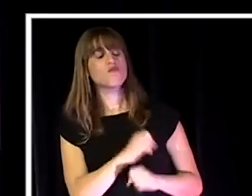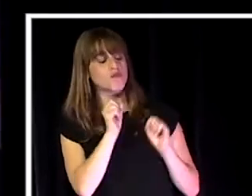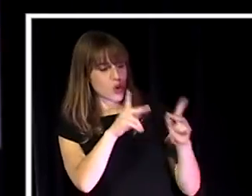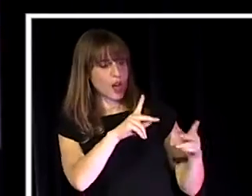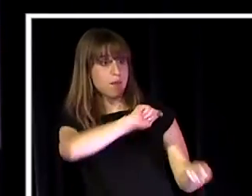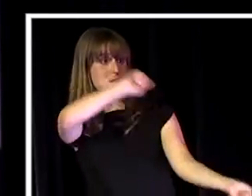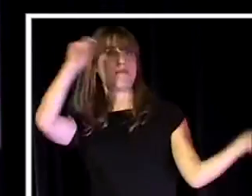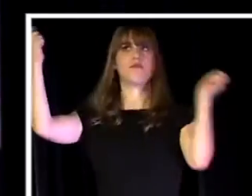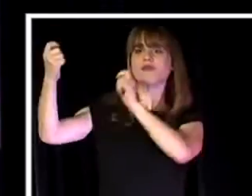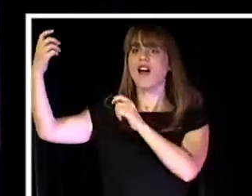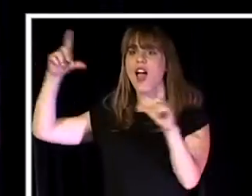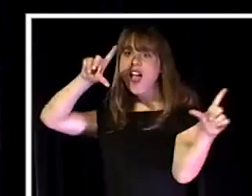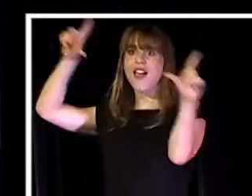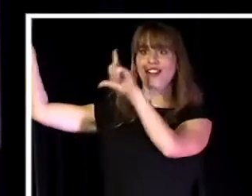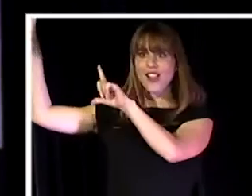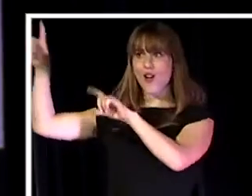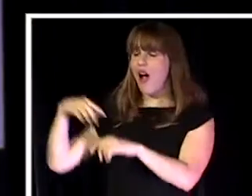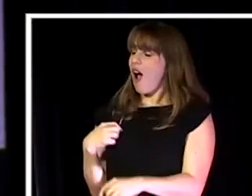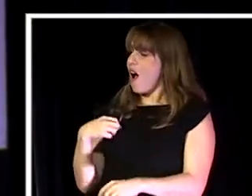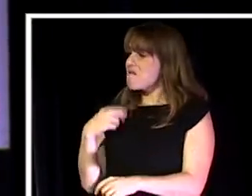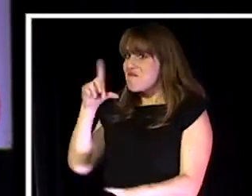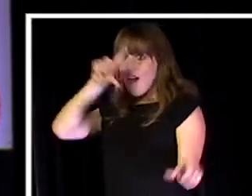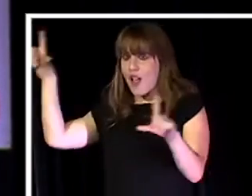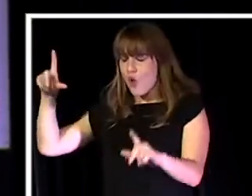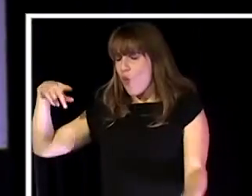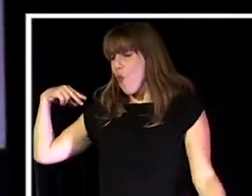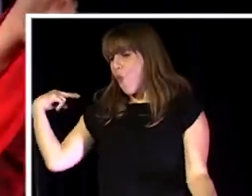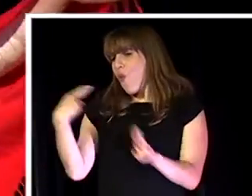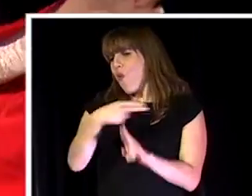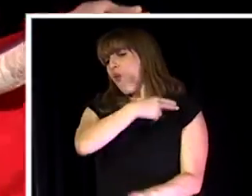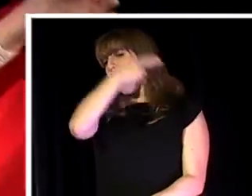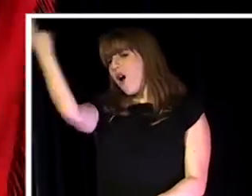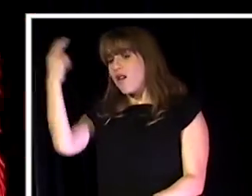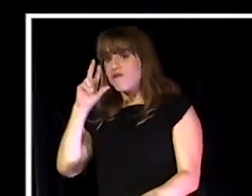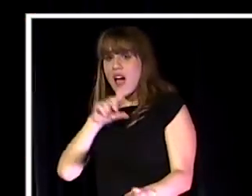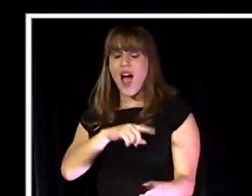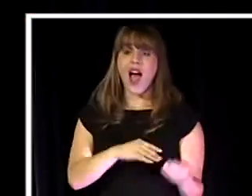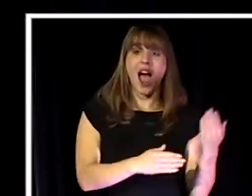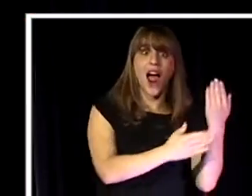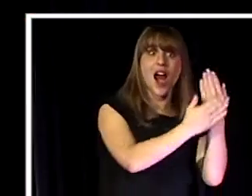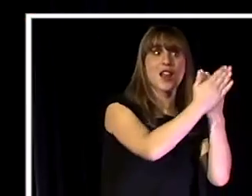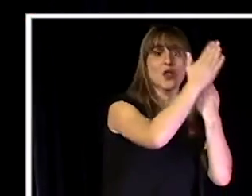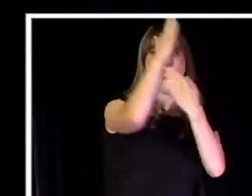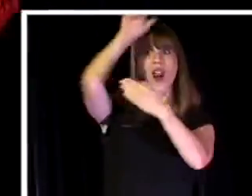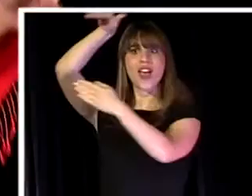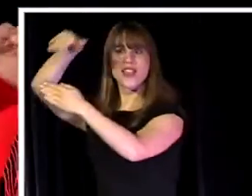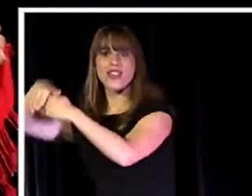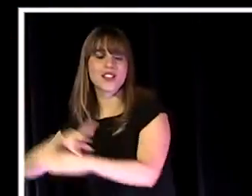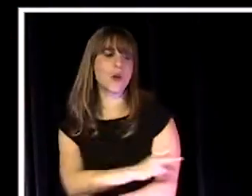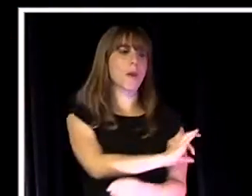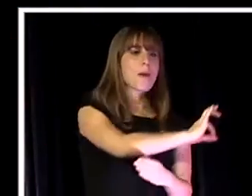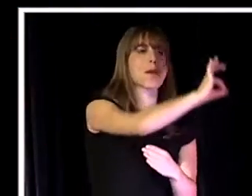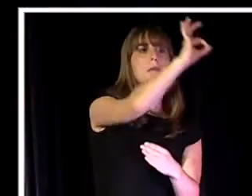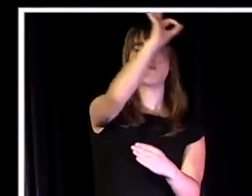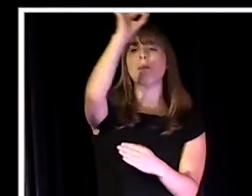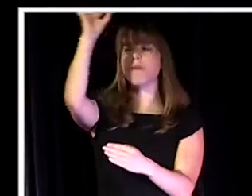έκανε ήλιο. Σαν ήλιος ποιος τον έπιανε. Ταξίδευε από ανατολή σε δύση και από δύση σε ανατολή στο χρυσό